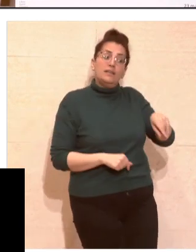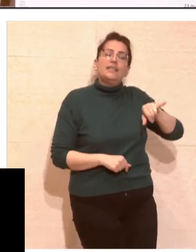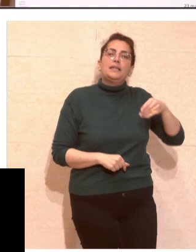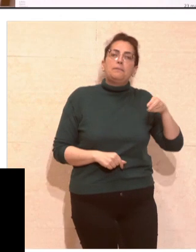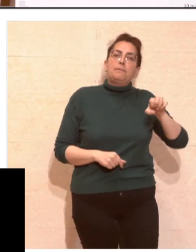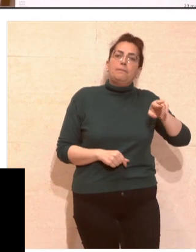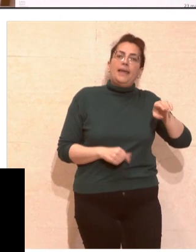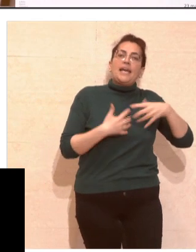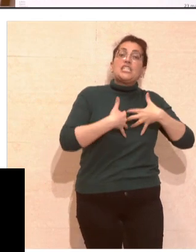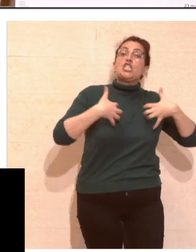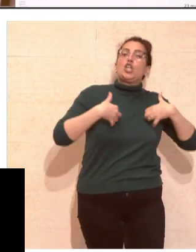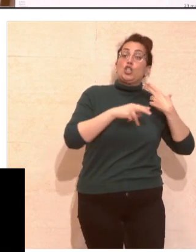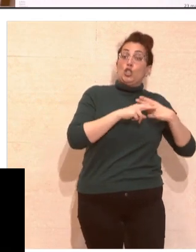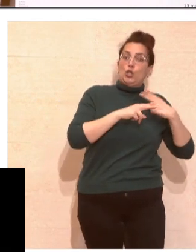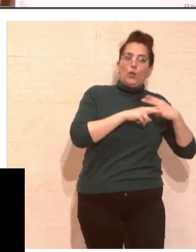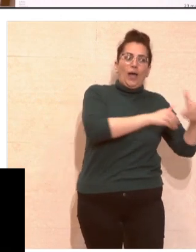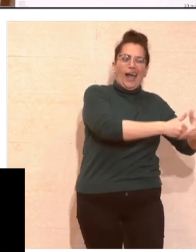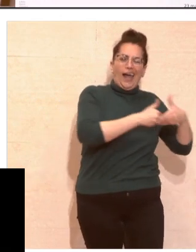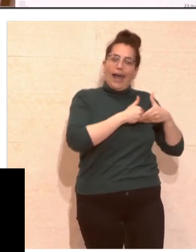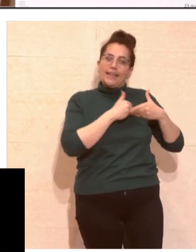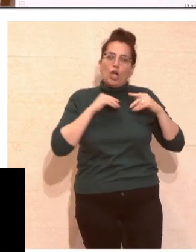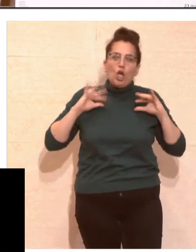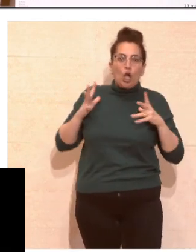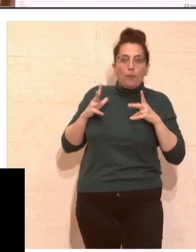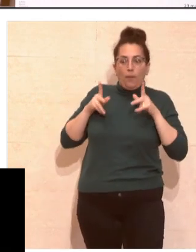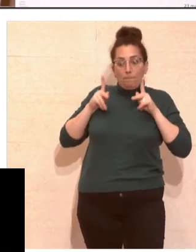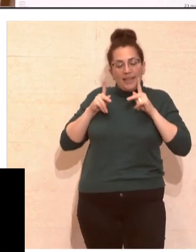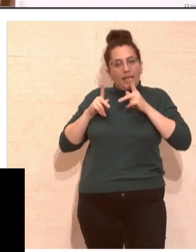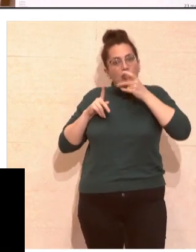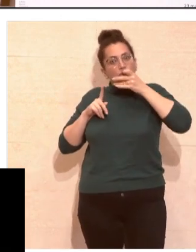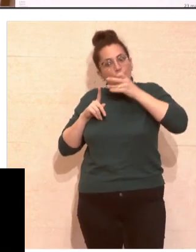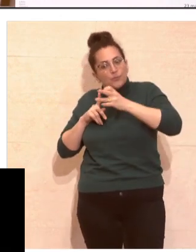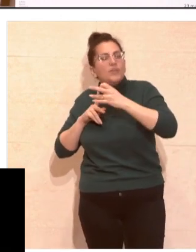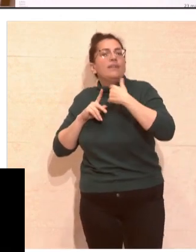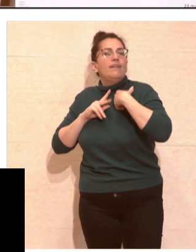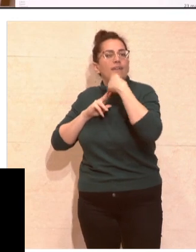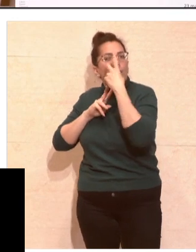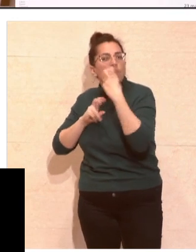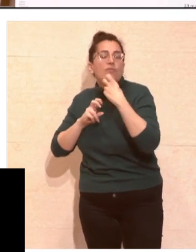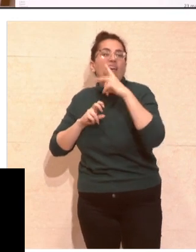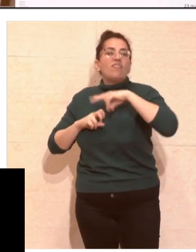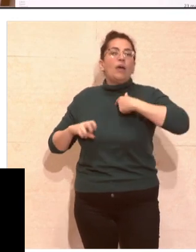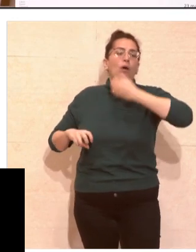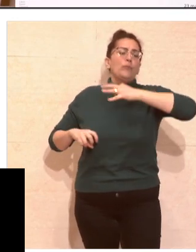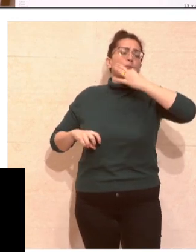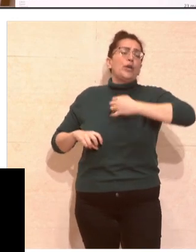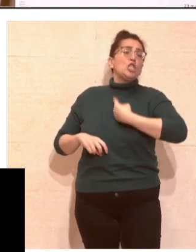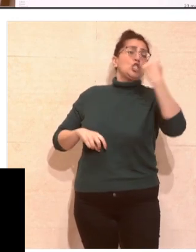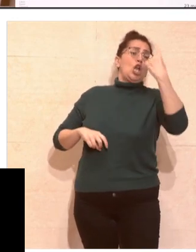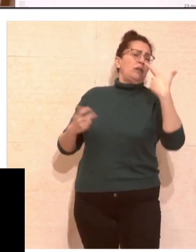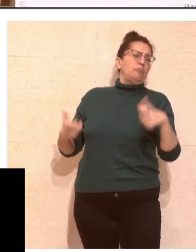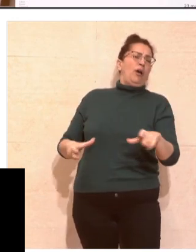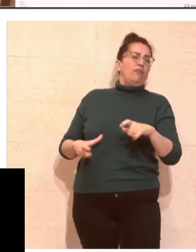finalement à bien aborder la question pour en rentrer le plus possible en dialogue et non en monologue.